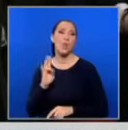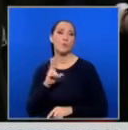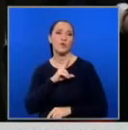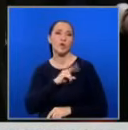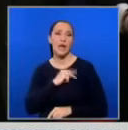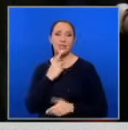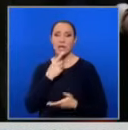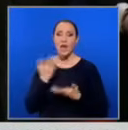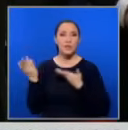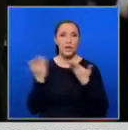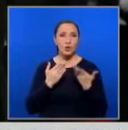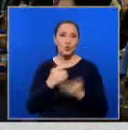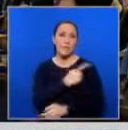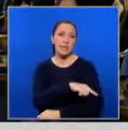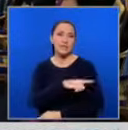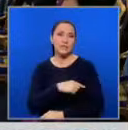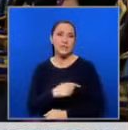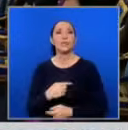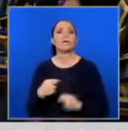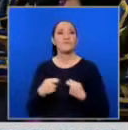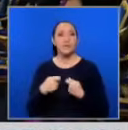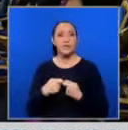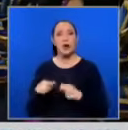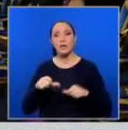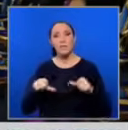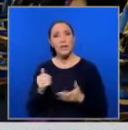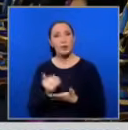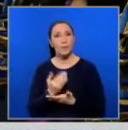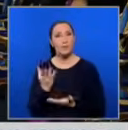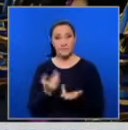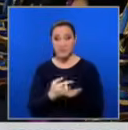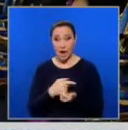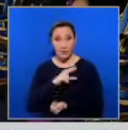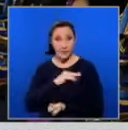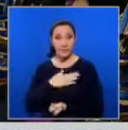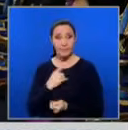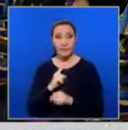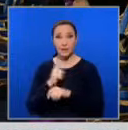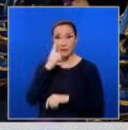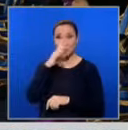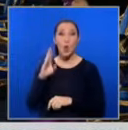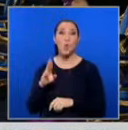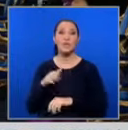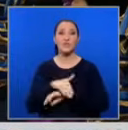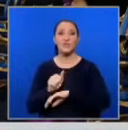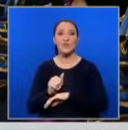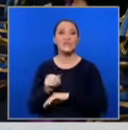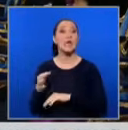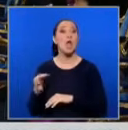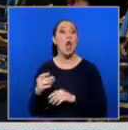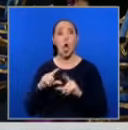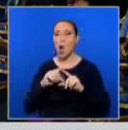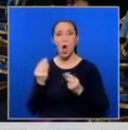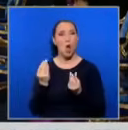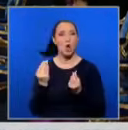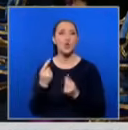за литература, медицина, физика, химия и икономика. Всяка награда е съпроводена от 11 милиона шведски крони или около 1 милион